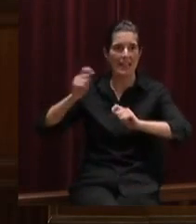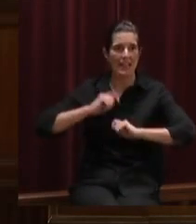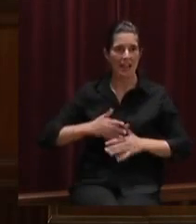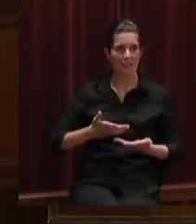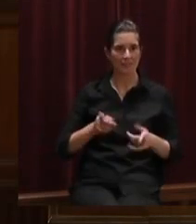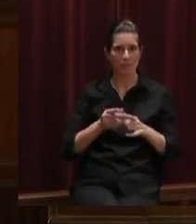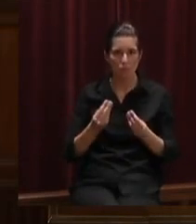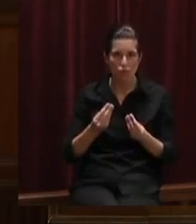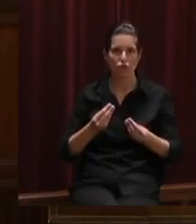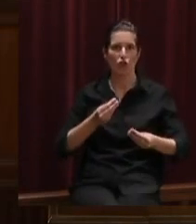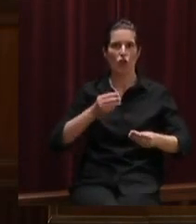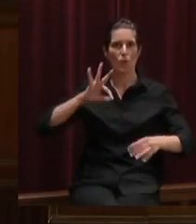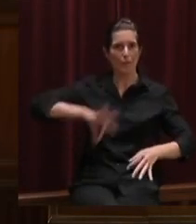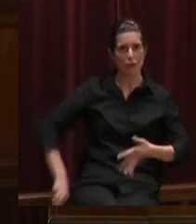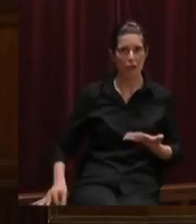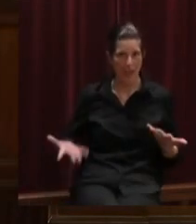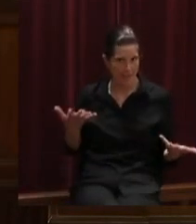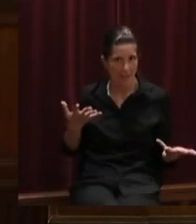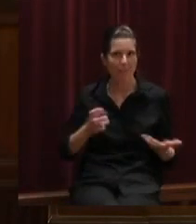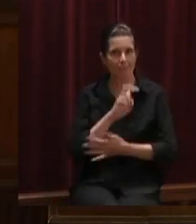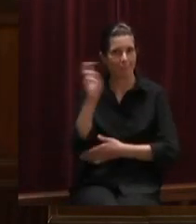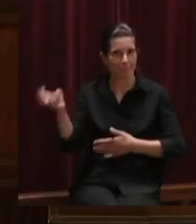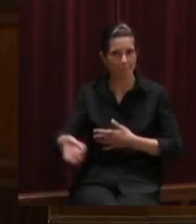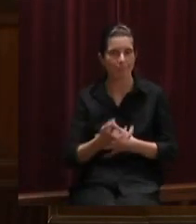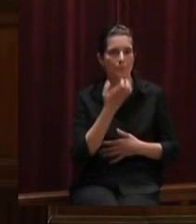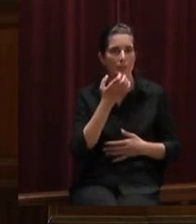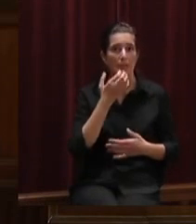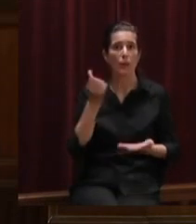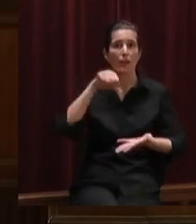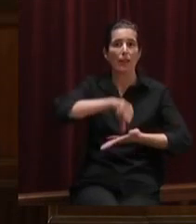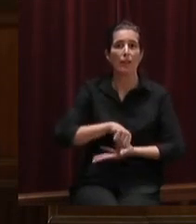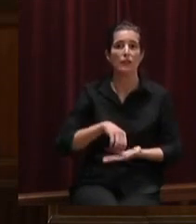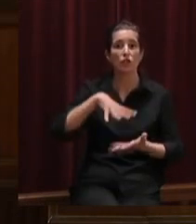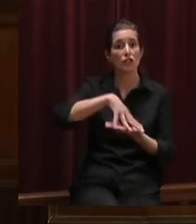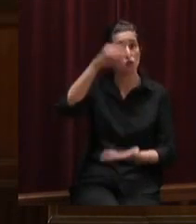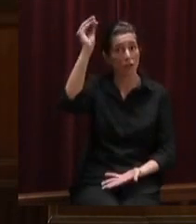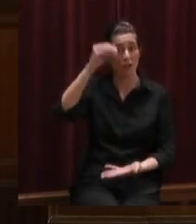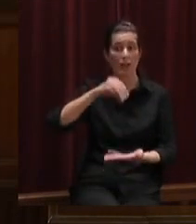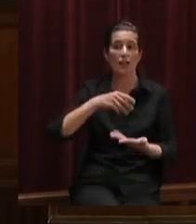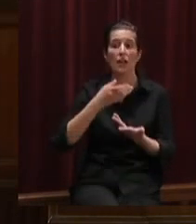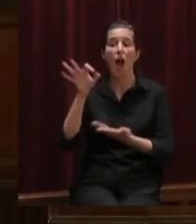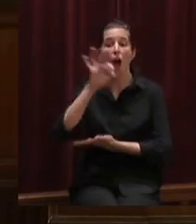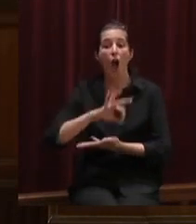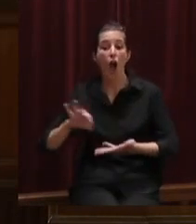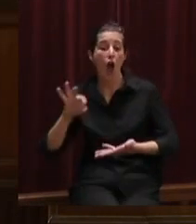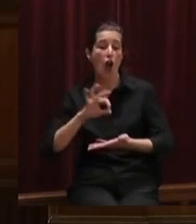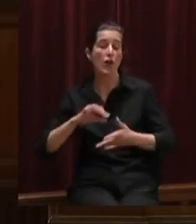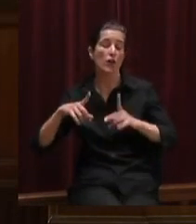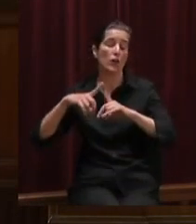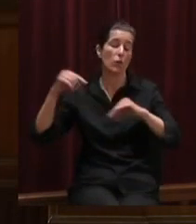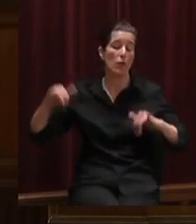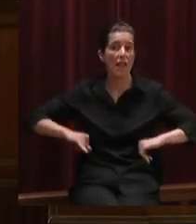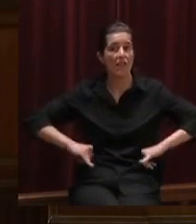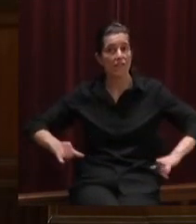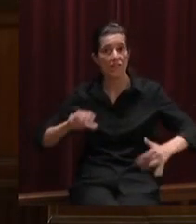professionalitat. Millorar passa per més centres integrats com el de Ciutadella, les escoles d'hostaleria a Eivissa i Alcúdia,